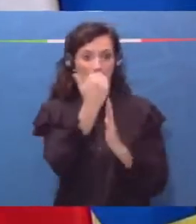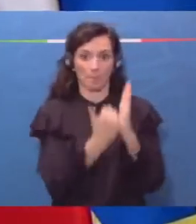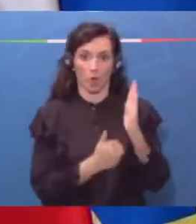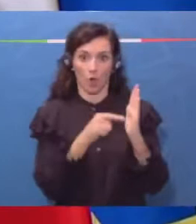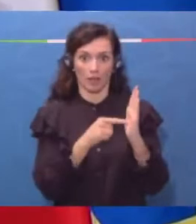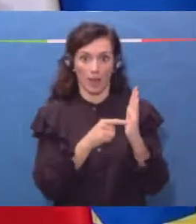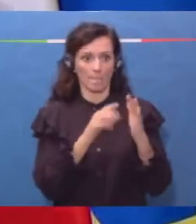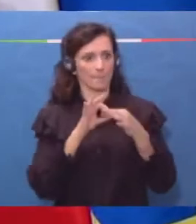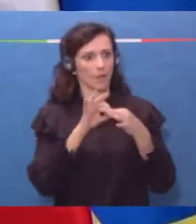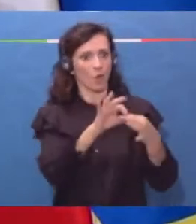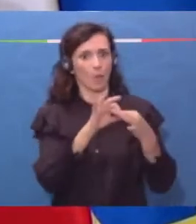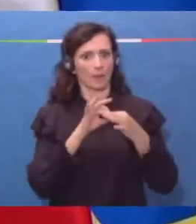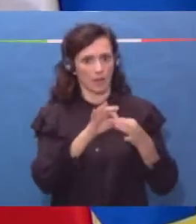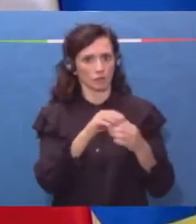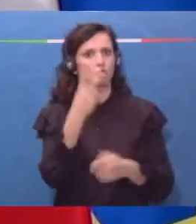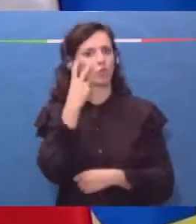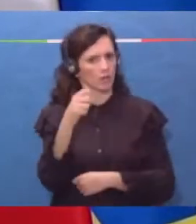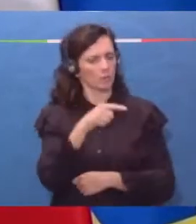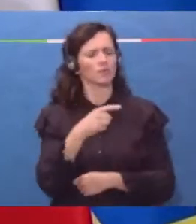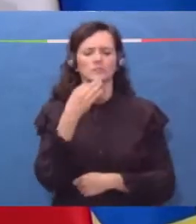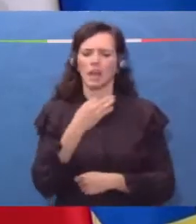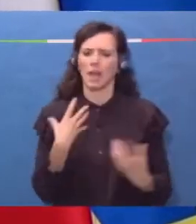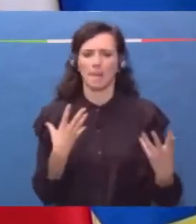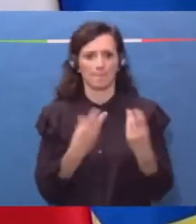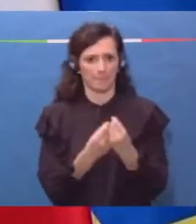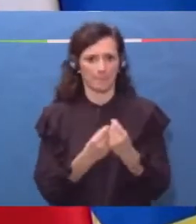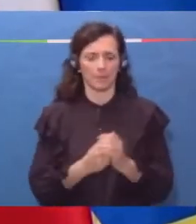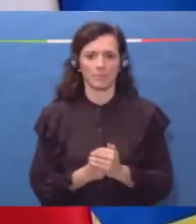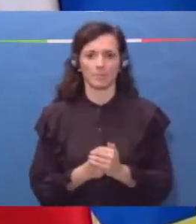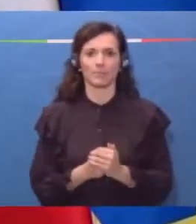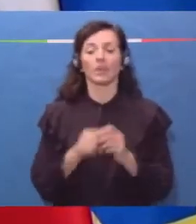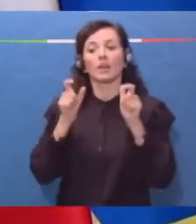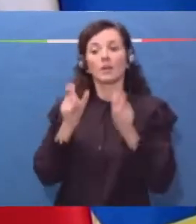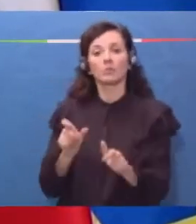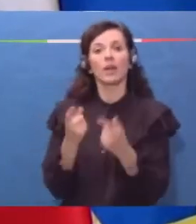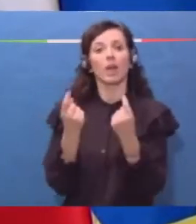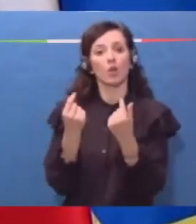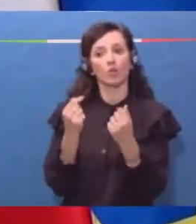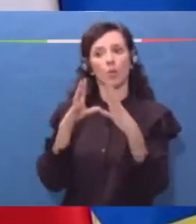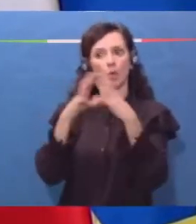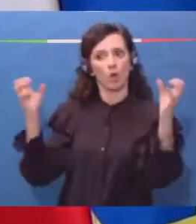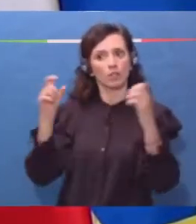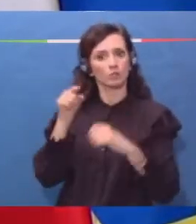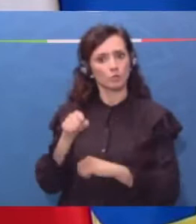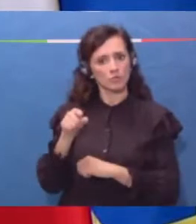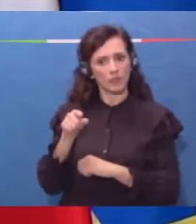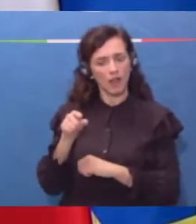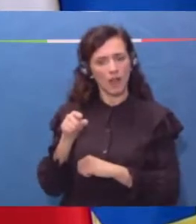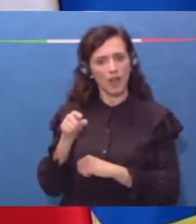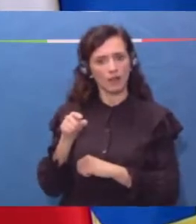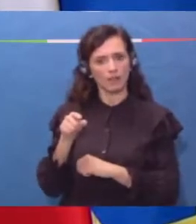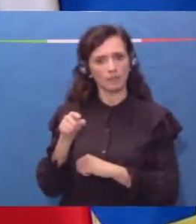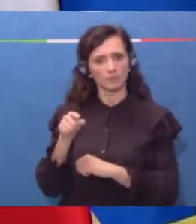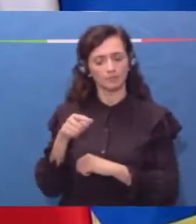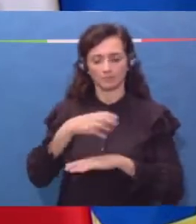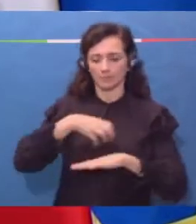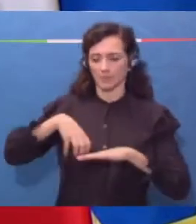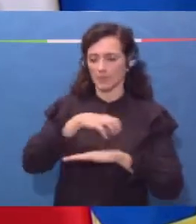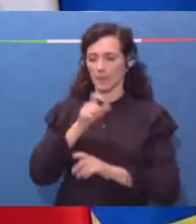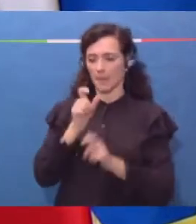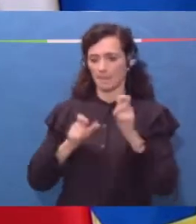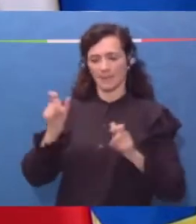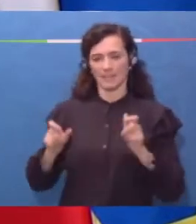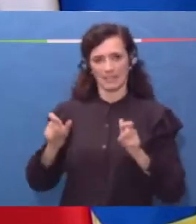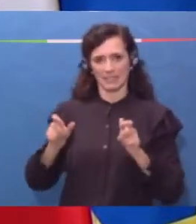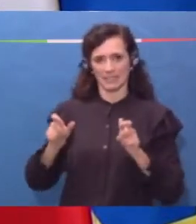cooperazione. Per quanto riguarda l'aspetto economico e industriale, mentre i nostri ministri si riuniranno